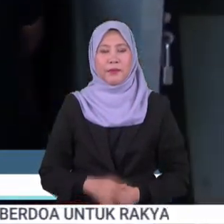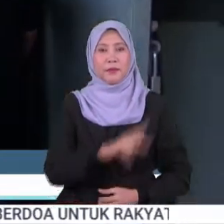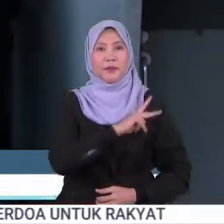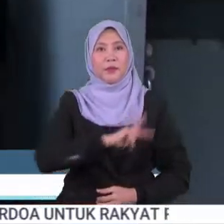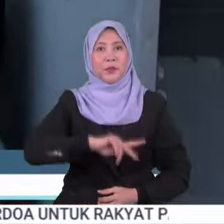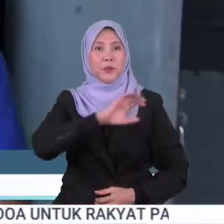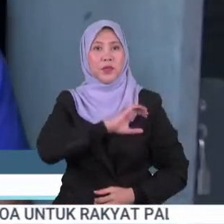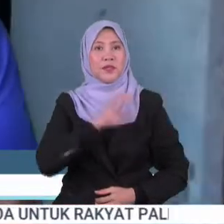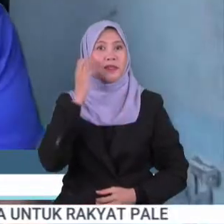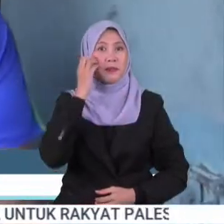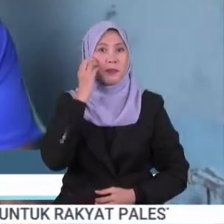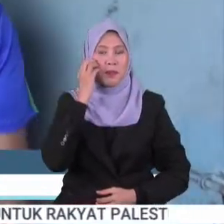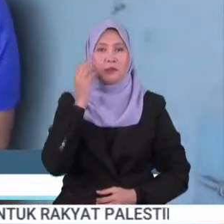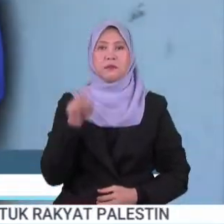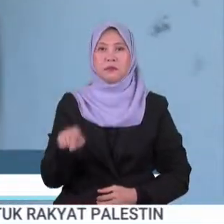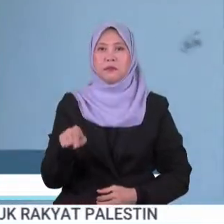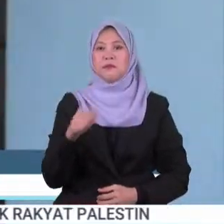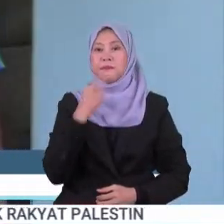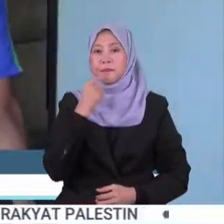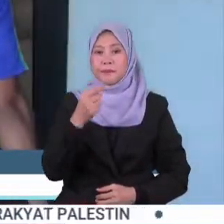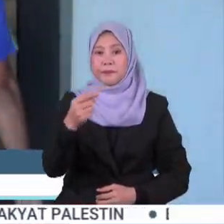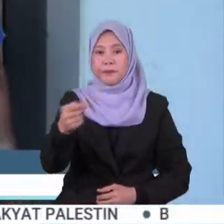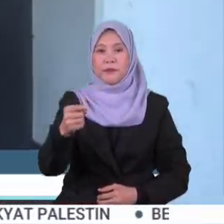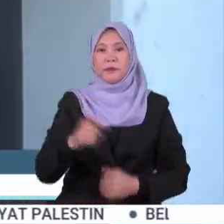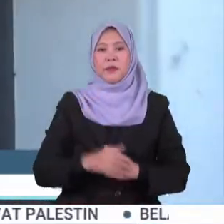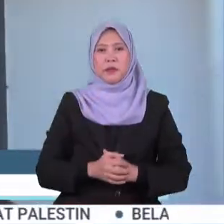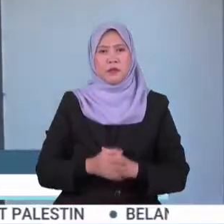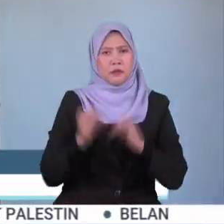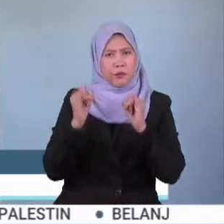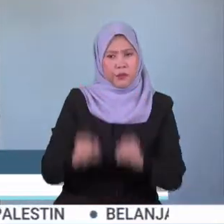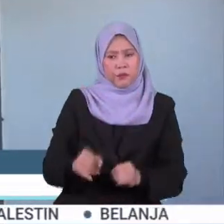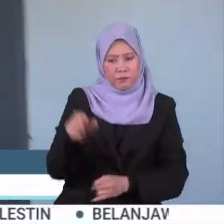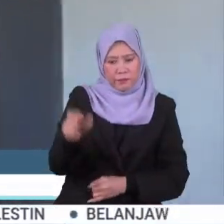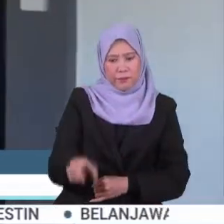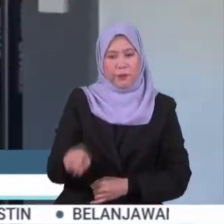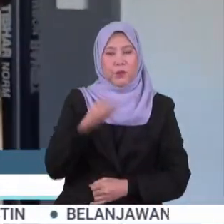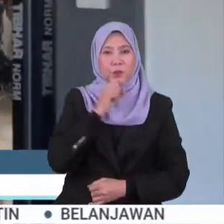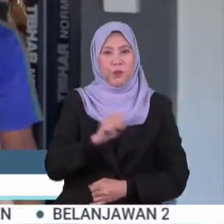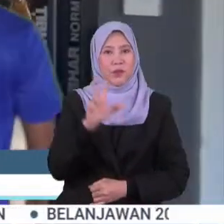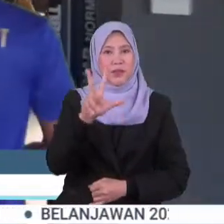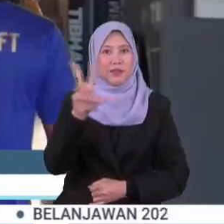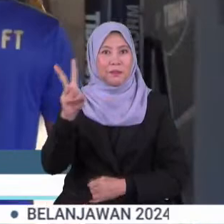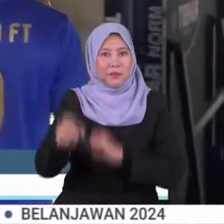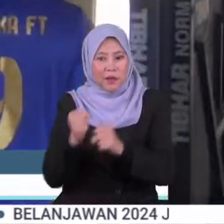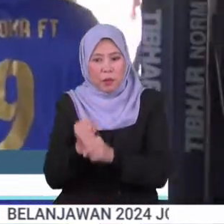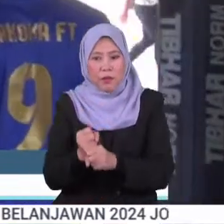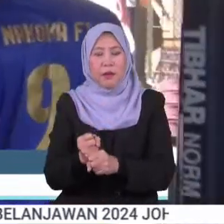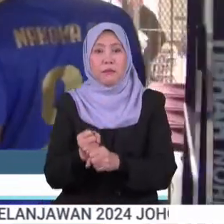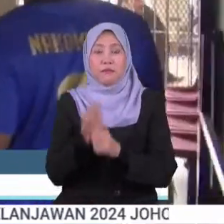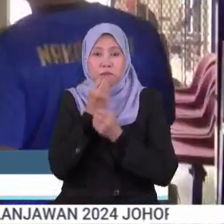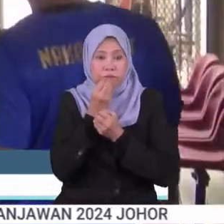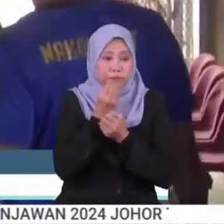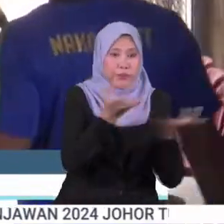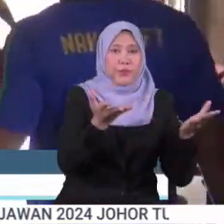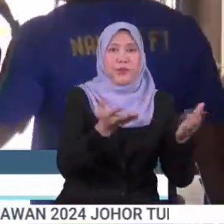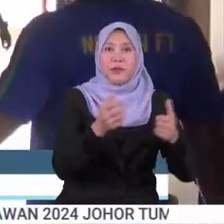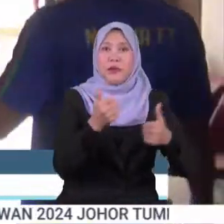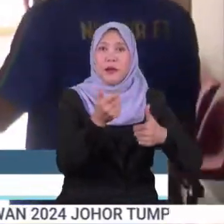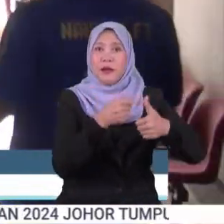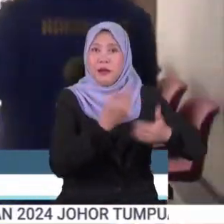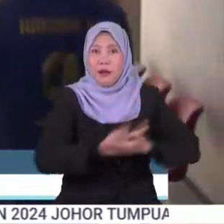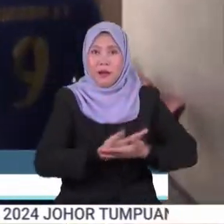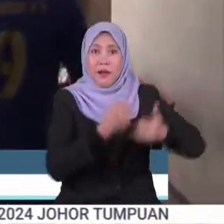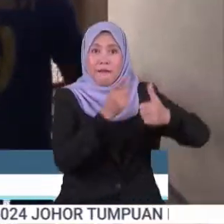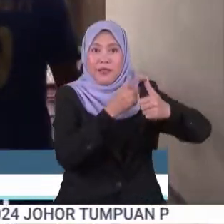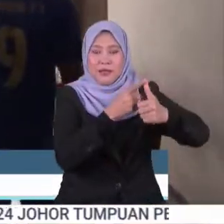Ketua Polis Daerah Kemaman, Subintenden Hanyan Ramla berkata perbuatan individu berusia 36 tahun itu terbongkar selepas anak sulung daripada dua beradik itu